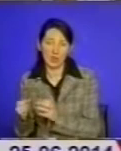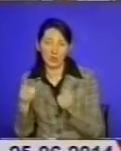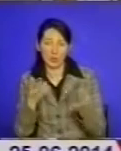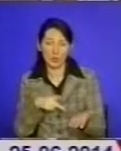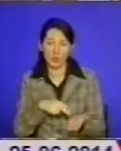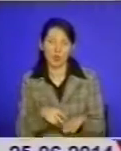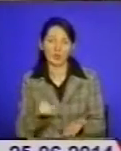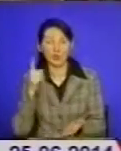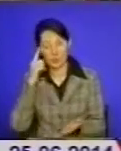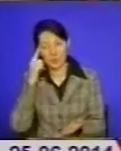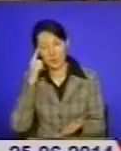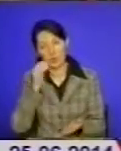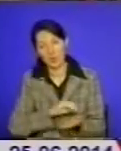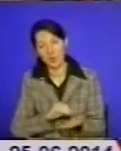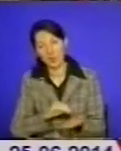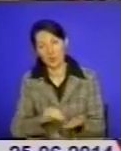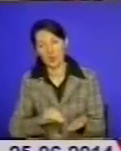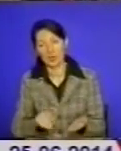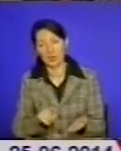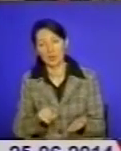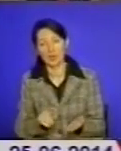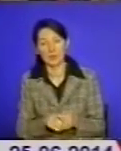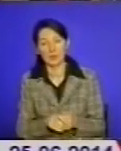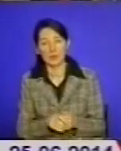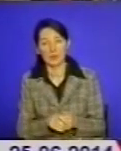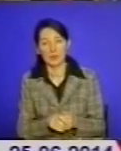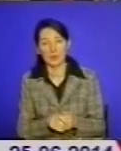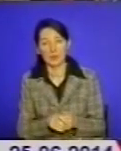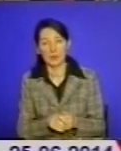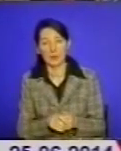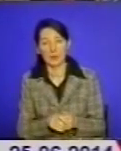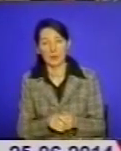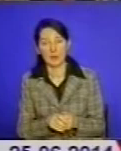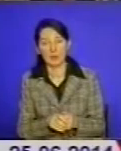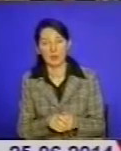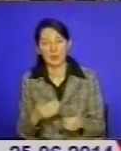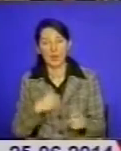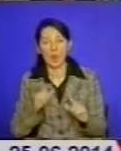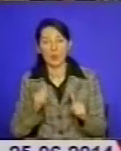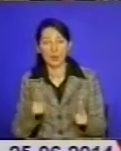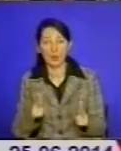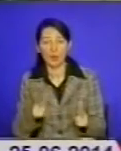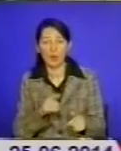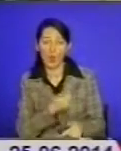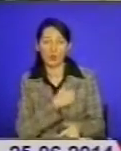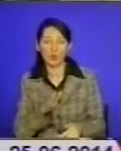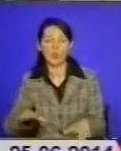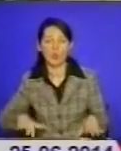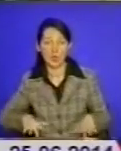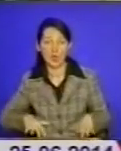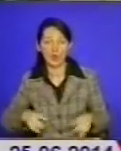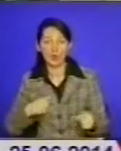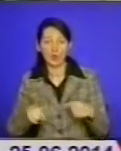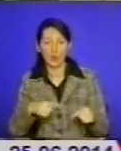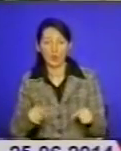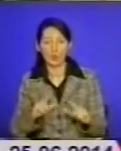зосередитись, написати. Хотів би стати тренером футбольним, поступаю педагогічно на фізкультурника. На пункт з'явилися